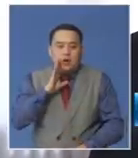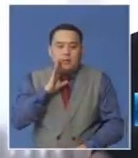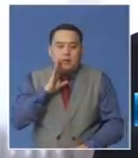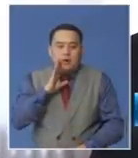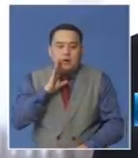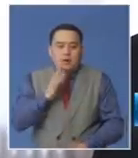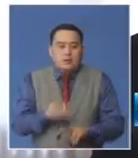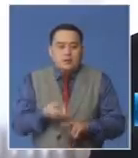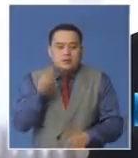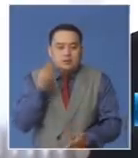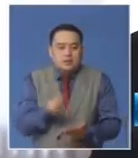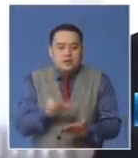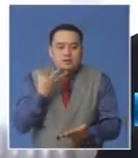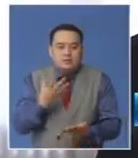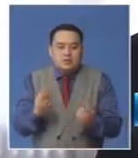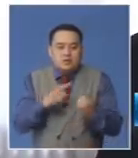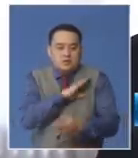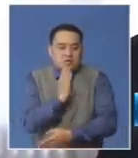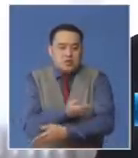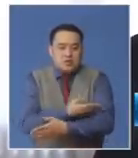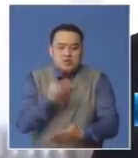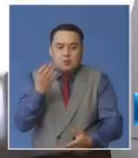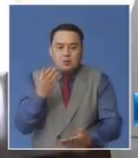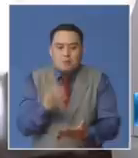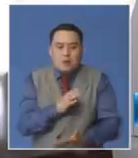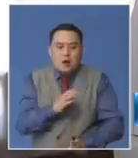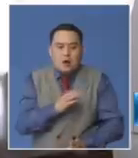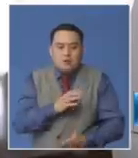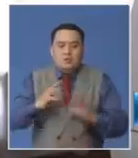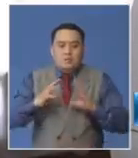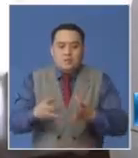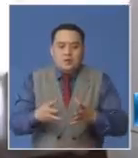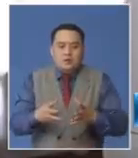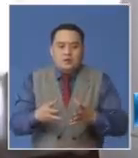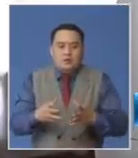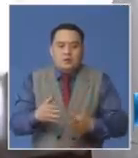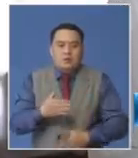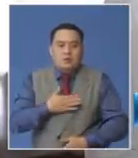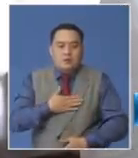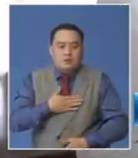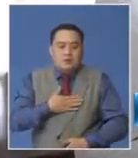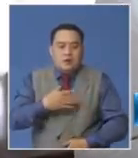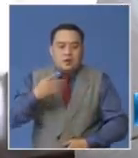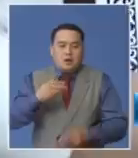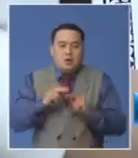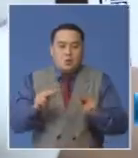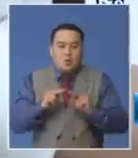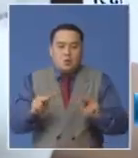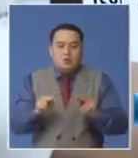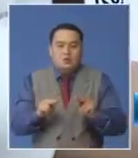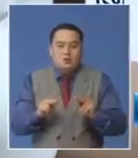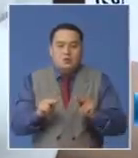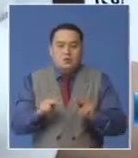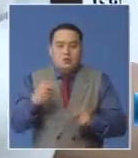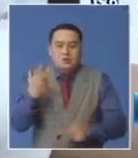самым высоким сильнейшим богатством страны и научились иди гуляй на 8 0 в преподавательской сфере